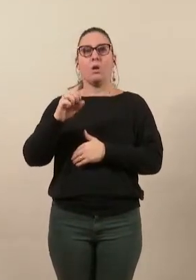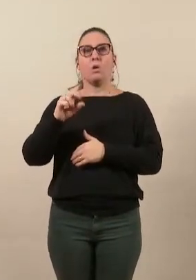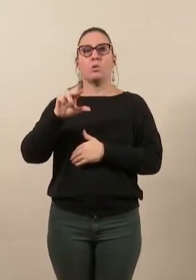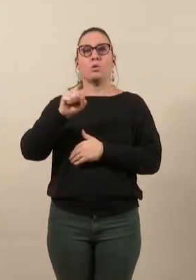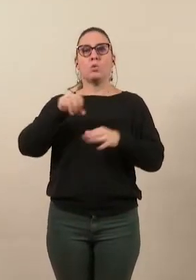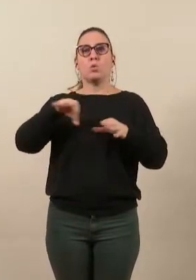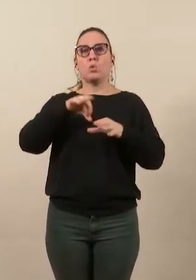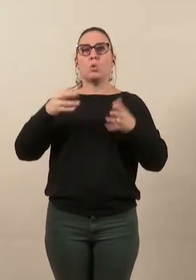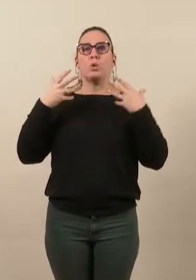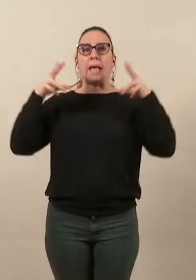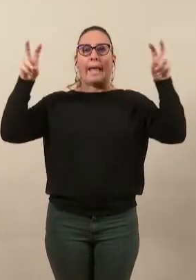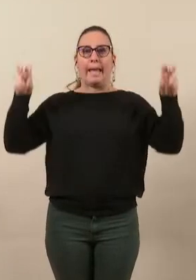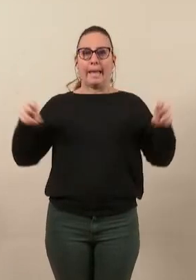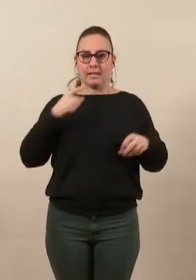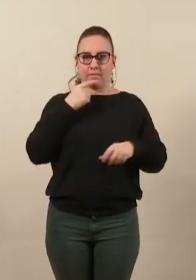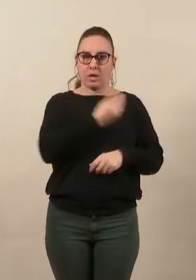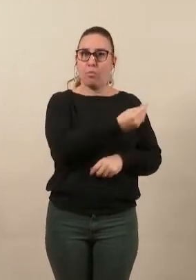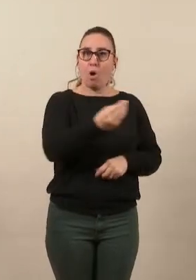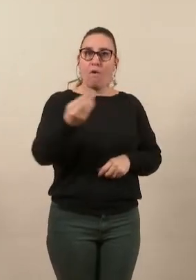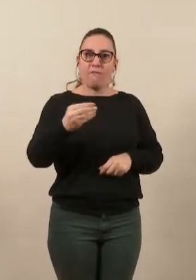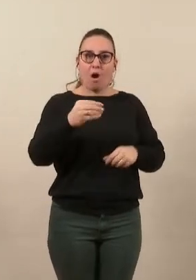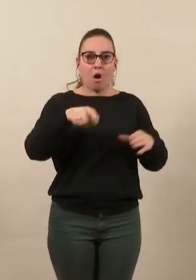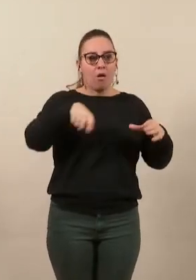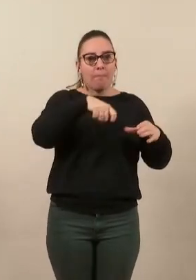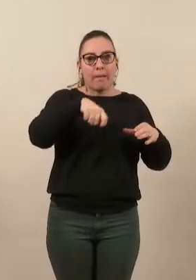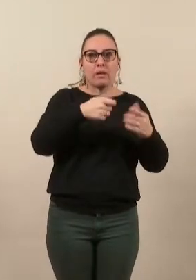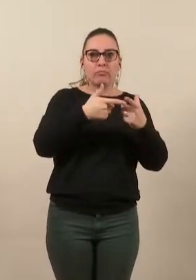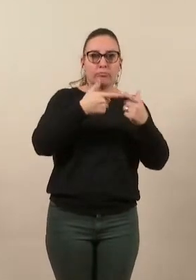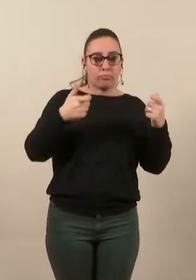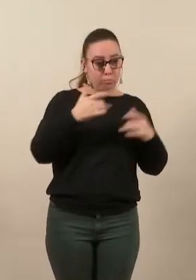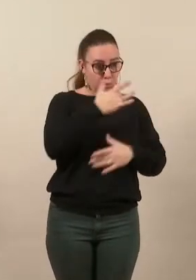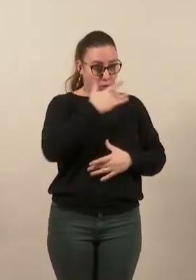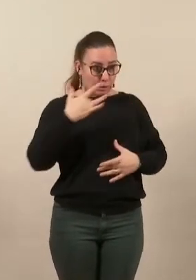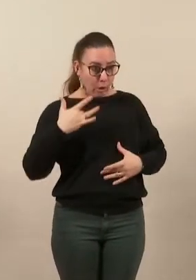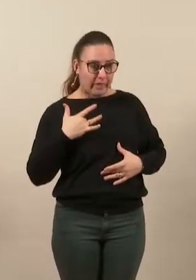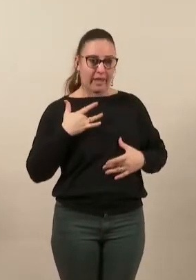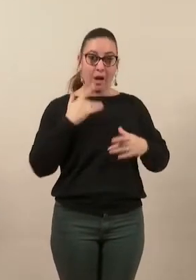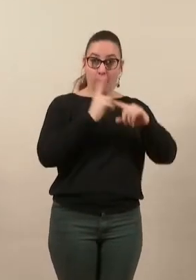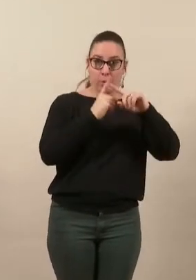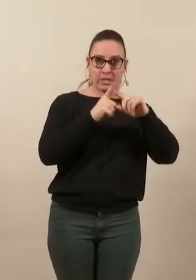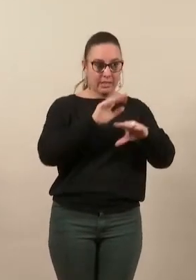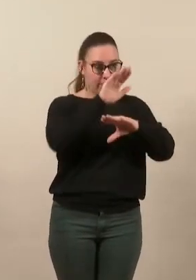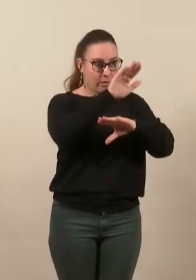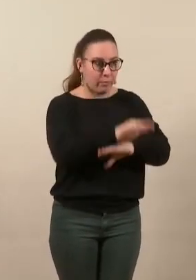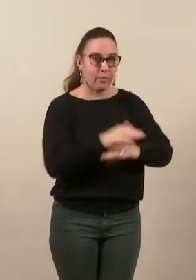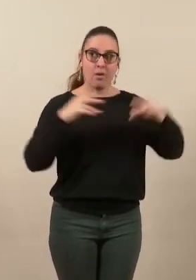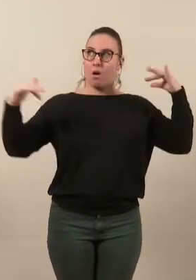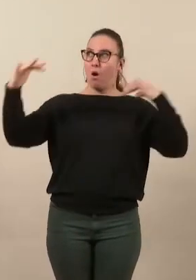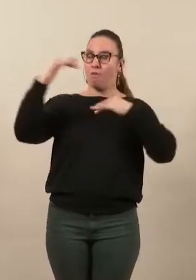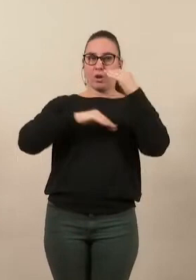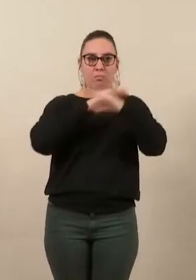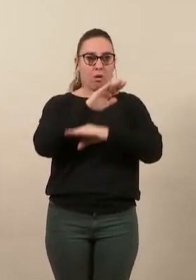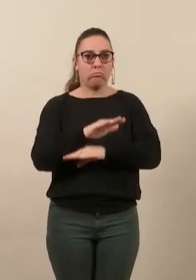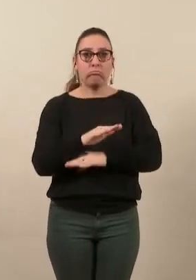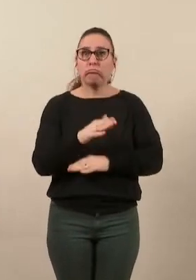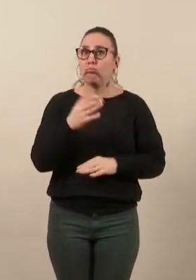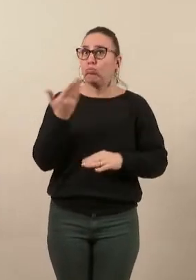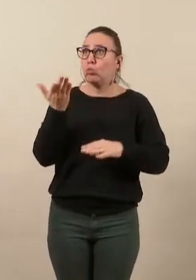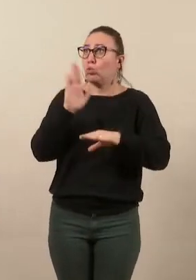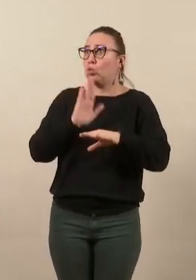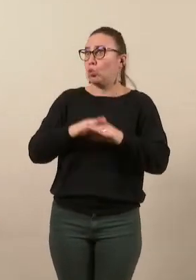élèves grenoblois du matériel ayant un impact positif sur leur santé et sur l'environnement, ce qui est en soi une bonne